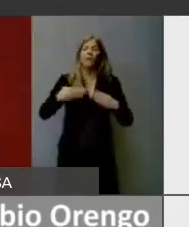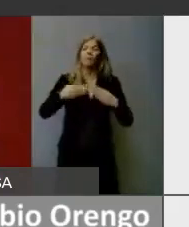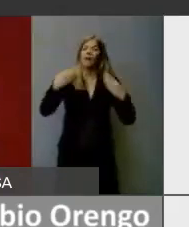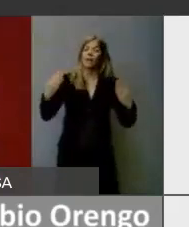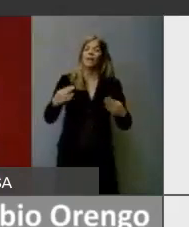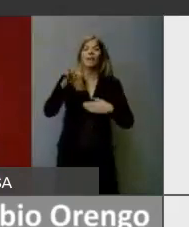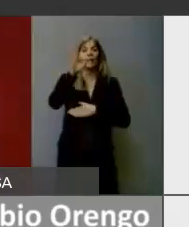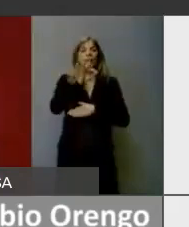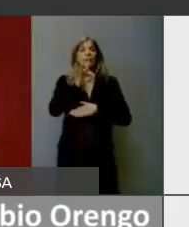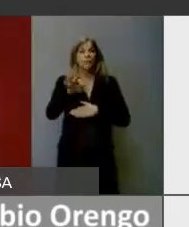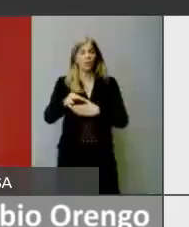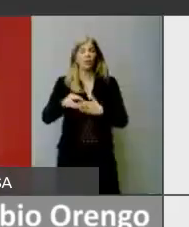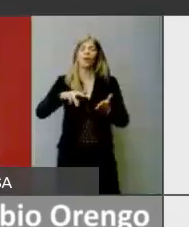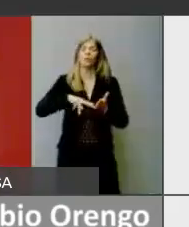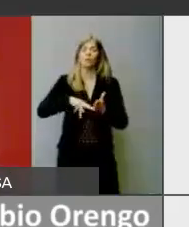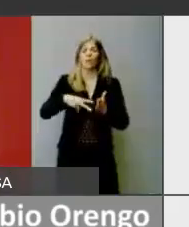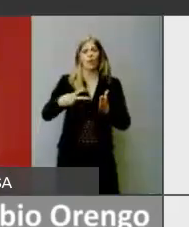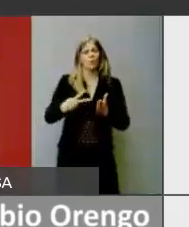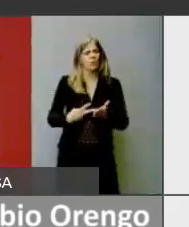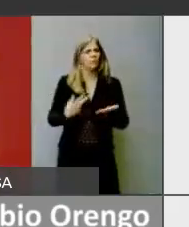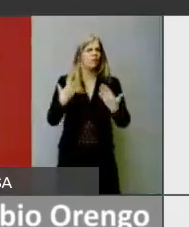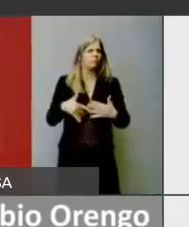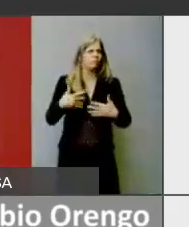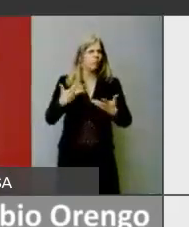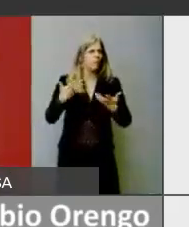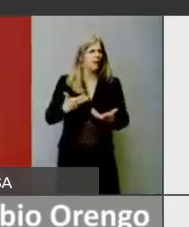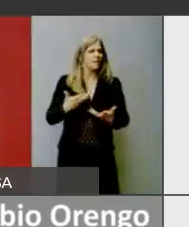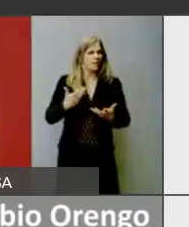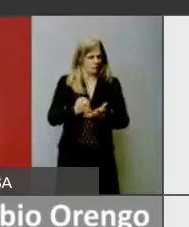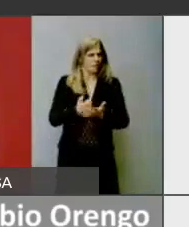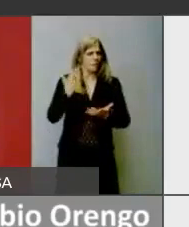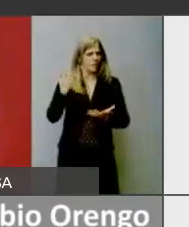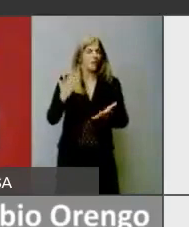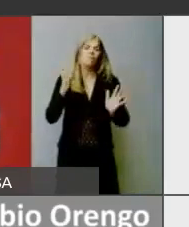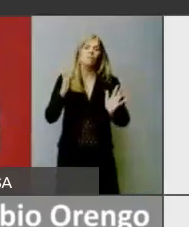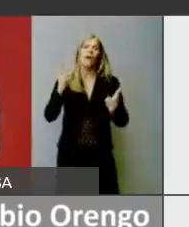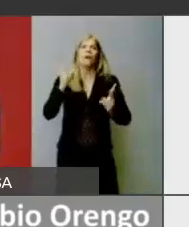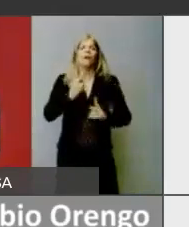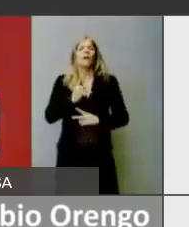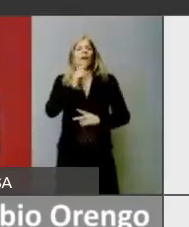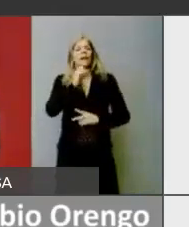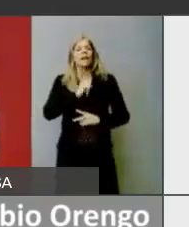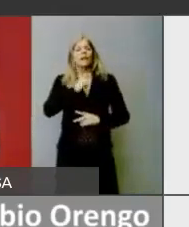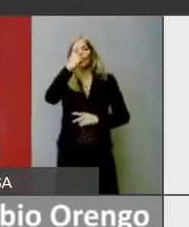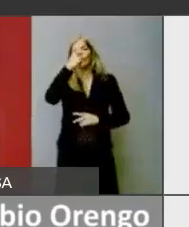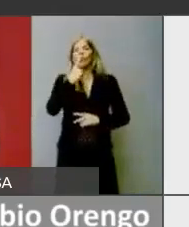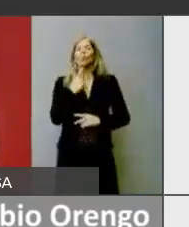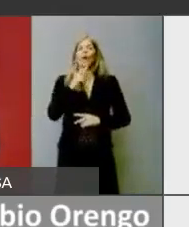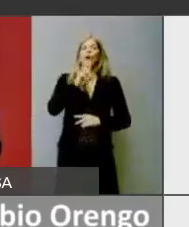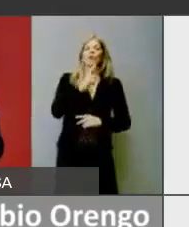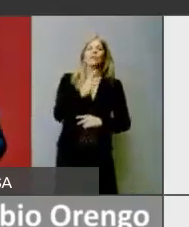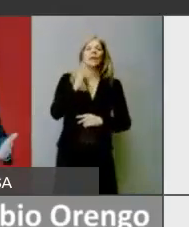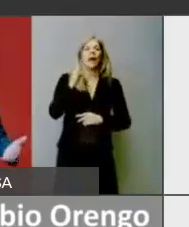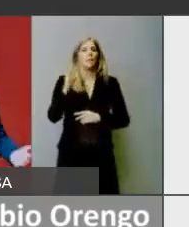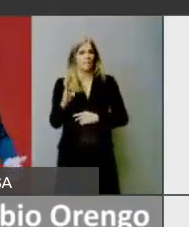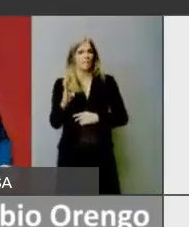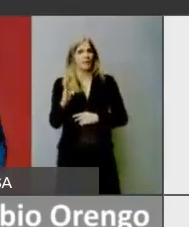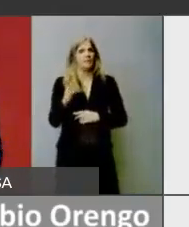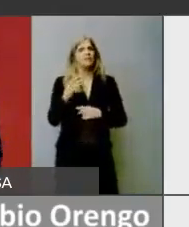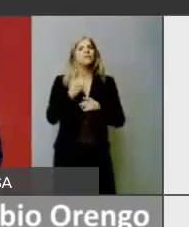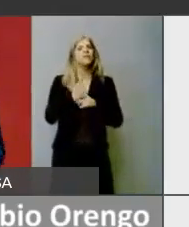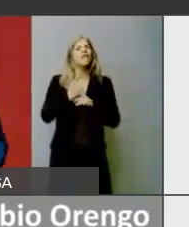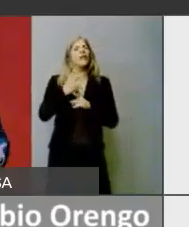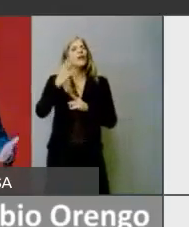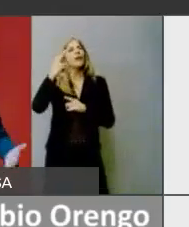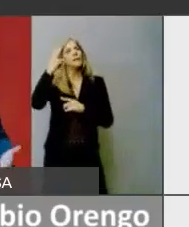grande problema. Io credo che oggi però la figura di Rosanna Benzi debba essere ricordata non soltanto per quello